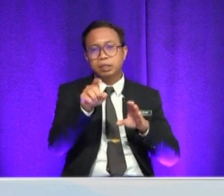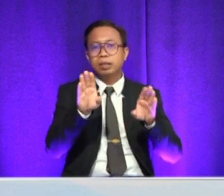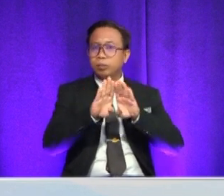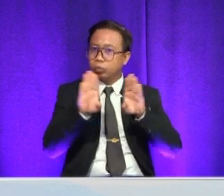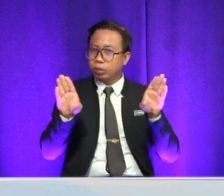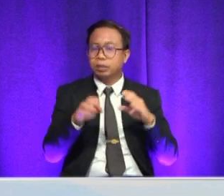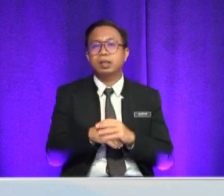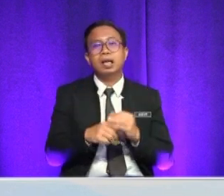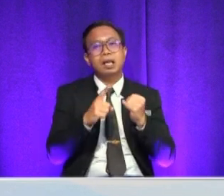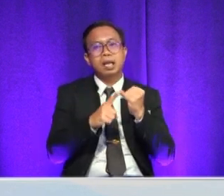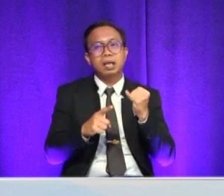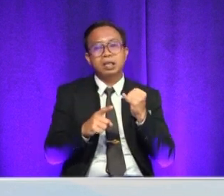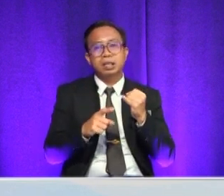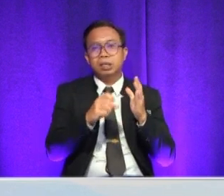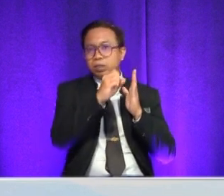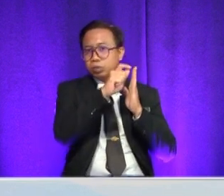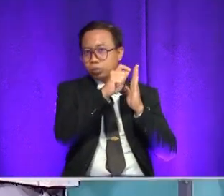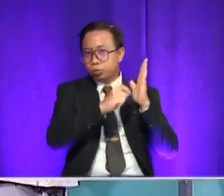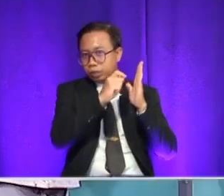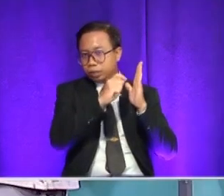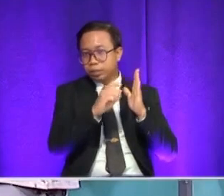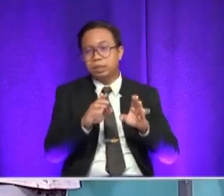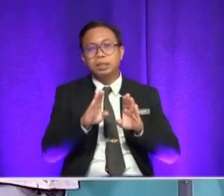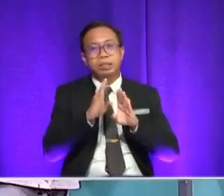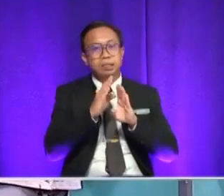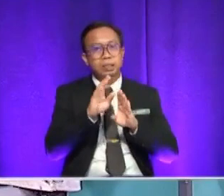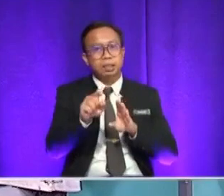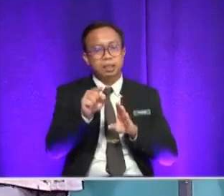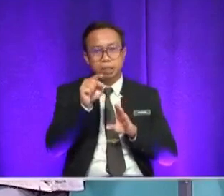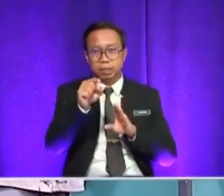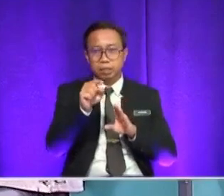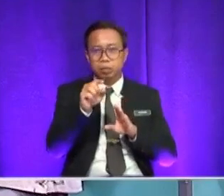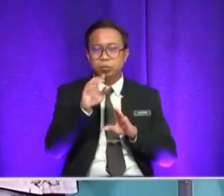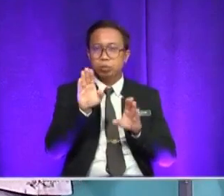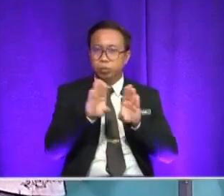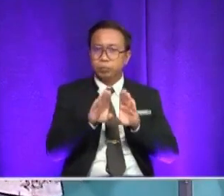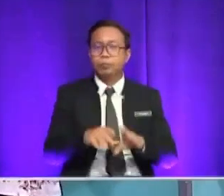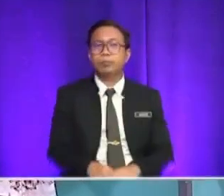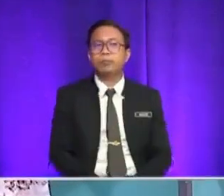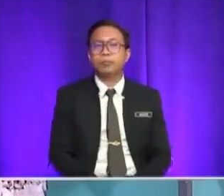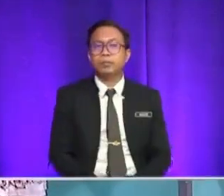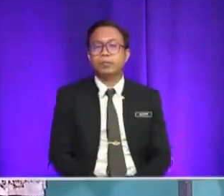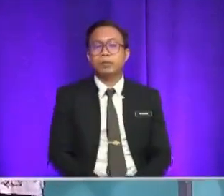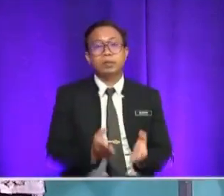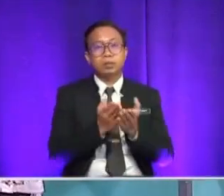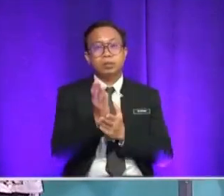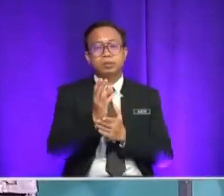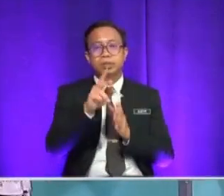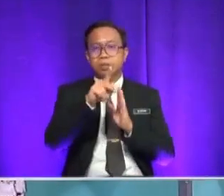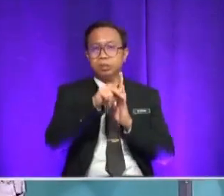Okey, dan akhir sekali adalah Swiss tekan tutup. Okey. Okey, seterusnya yang ini